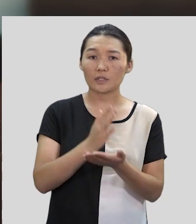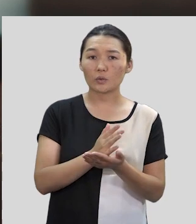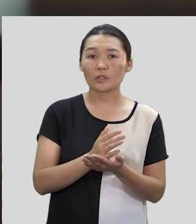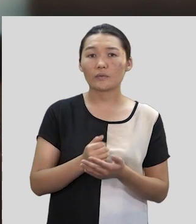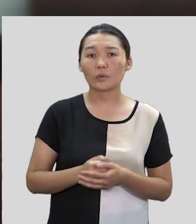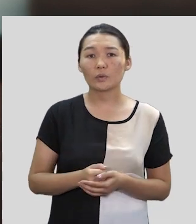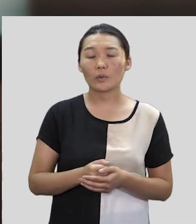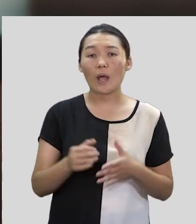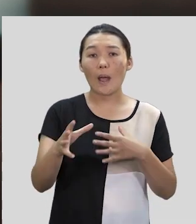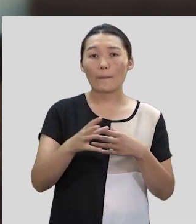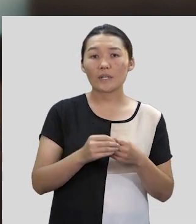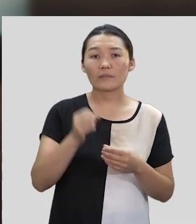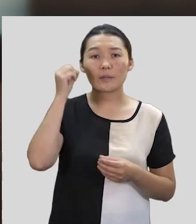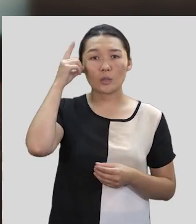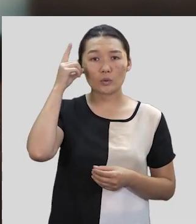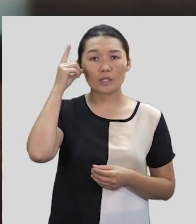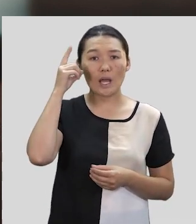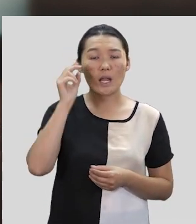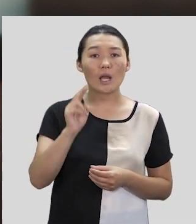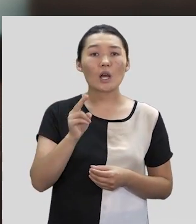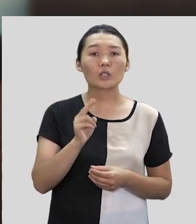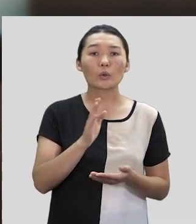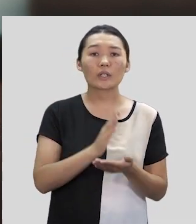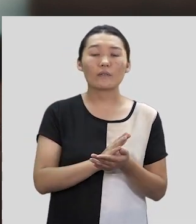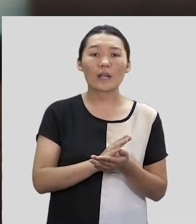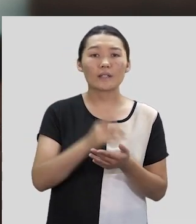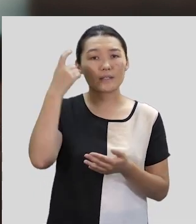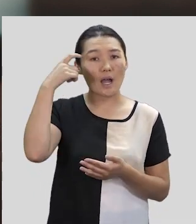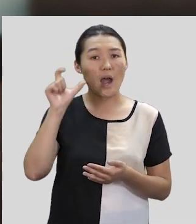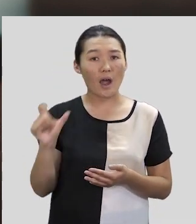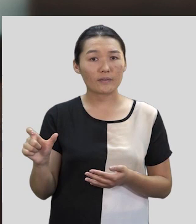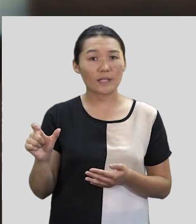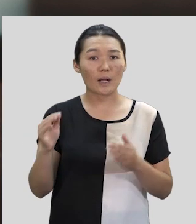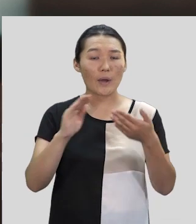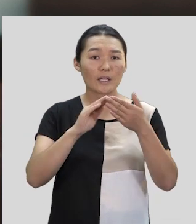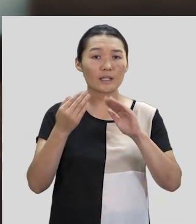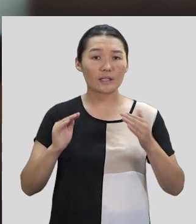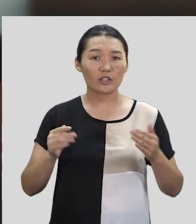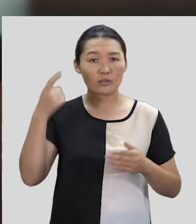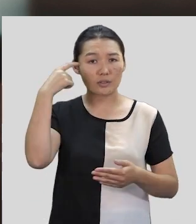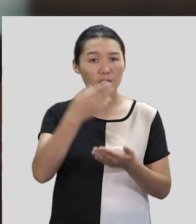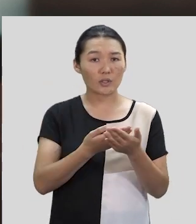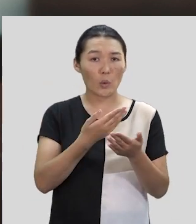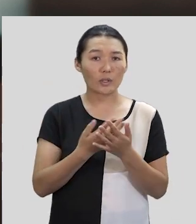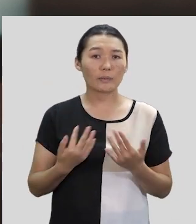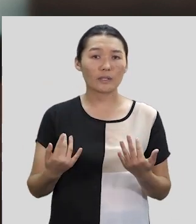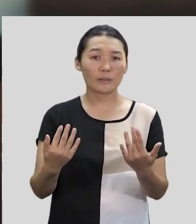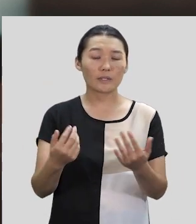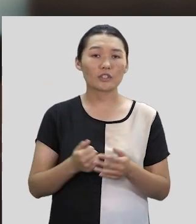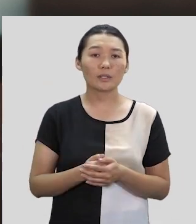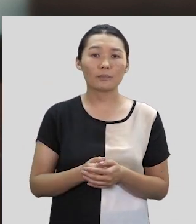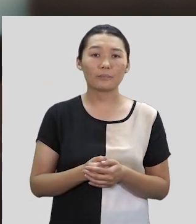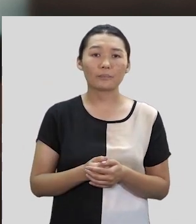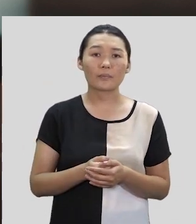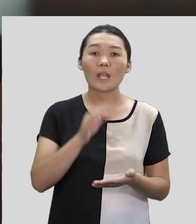мы с вами узнали кто является автором иерархической теорией потребностей и